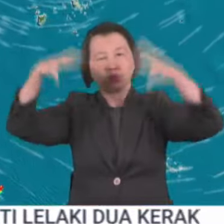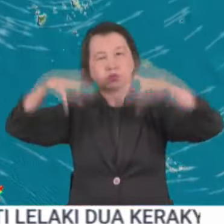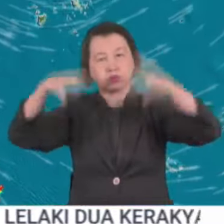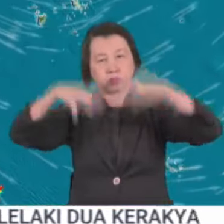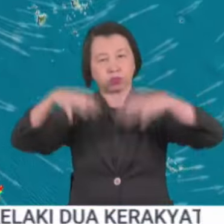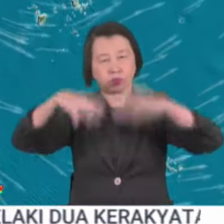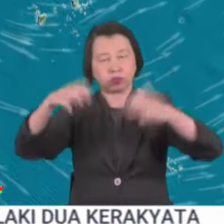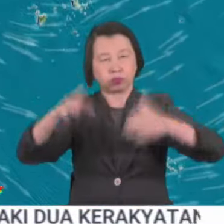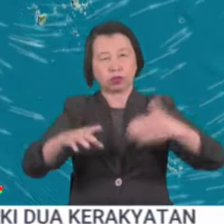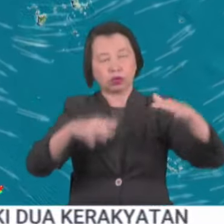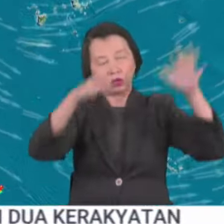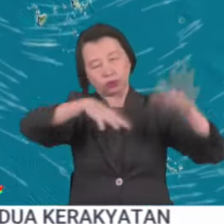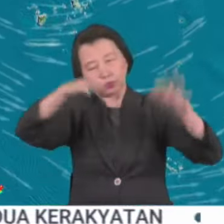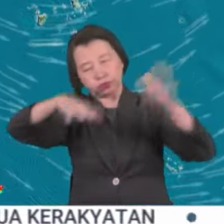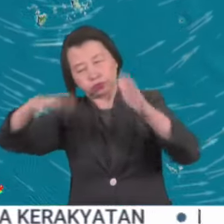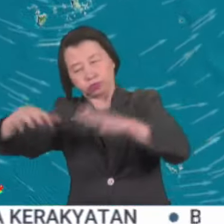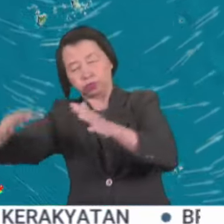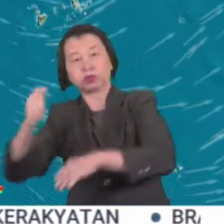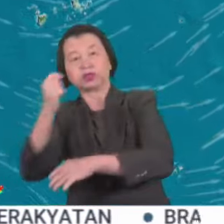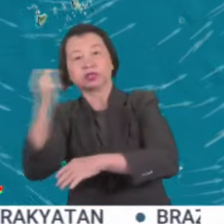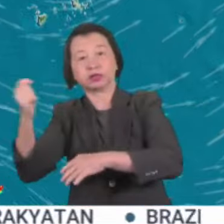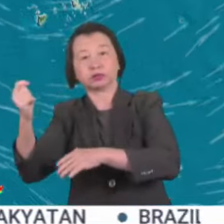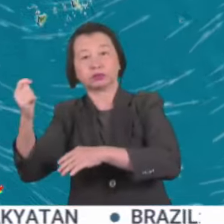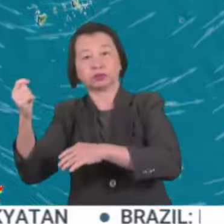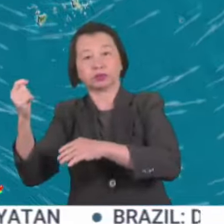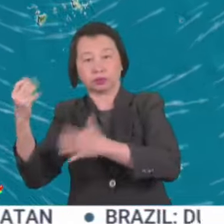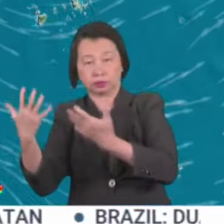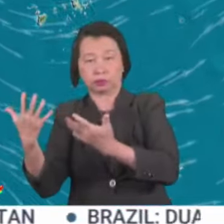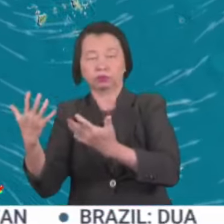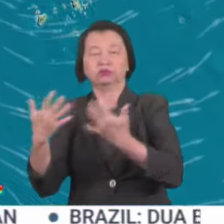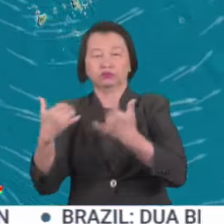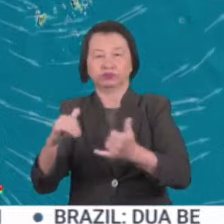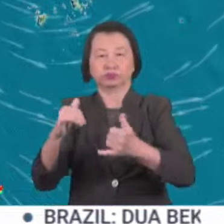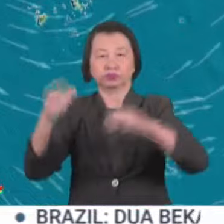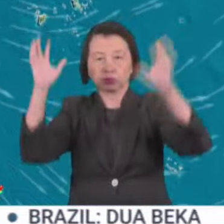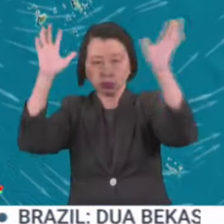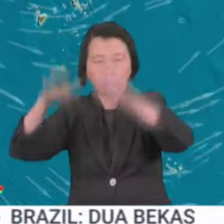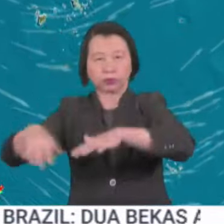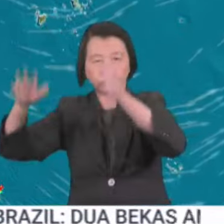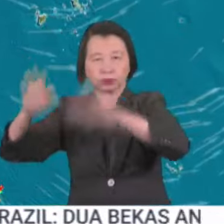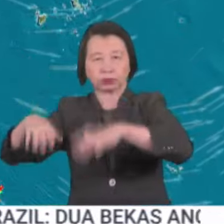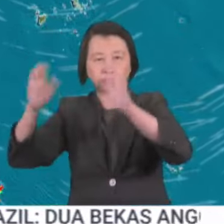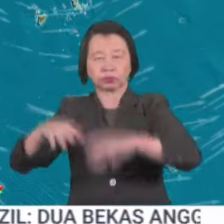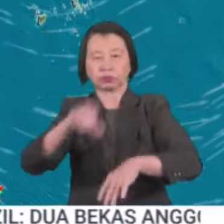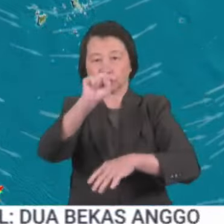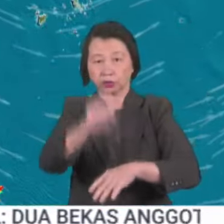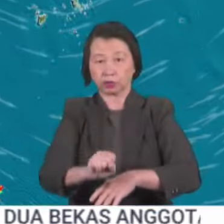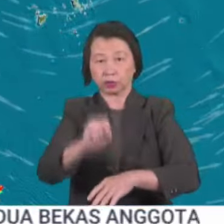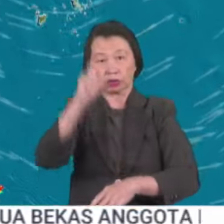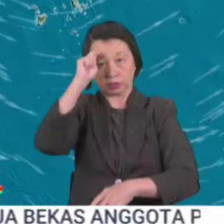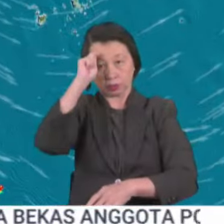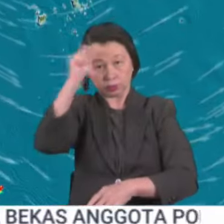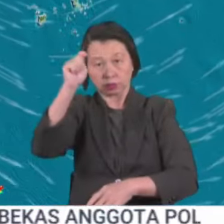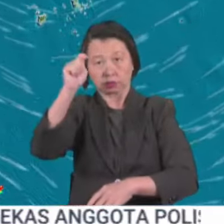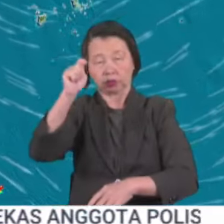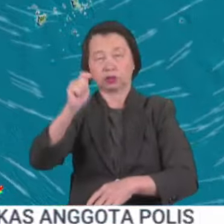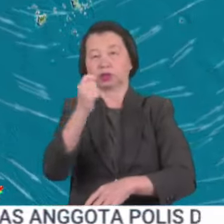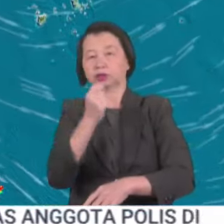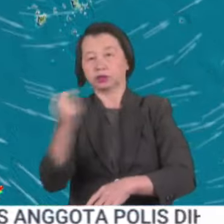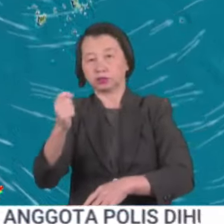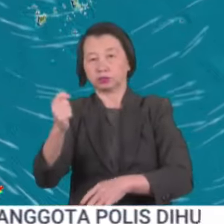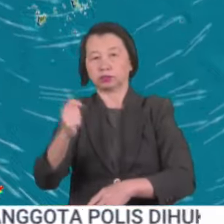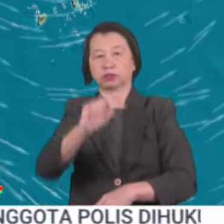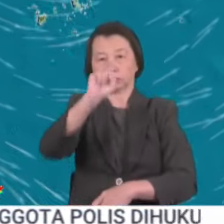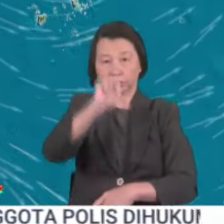akan terus menuju ke kawasan di timur Semenanjung. Oleh itu, keadaan cuaca lembap terutamanya di selatan negeri Terengganu, di bahagian timur